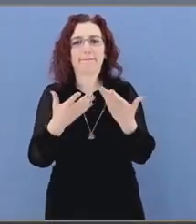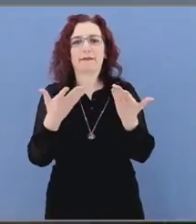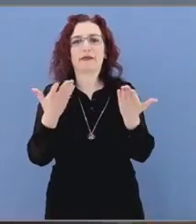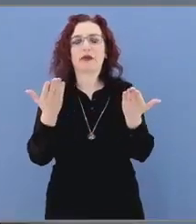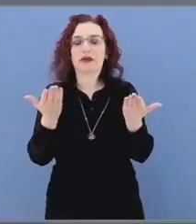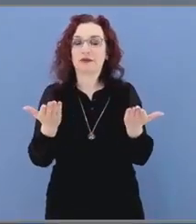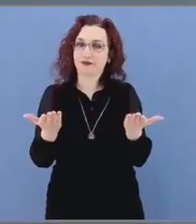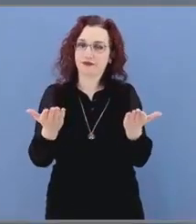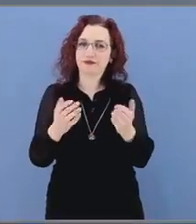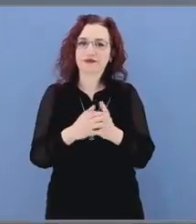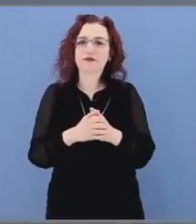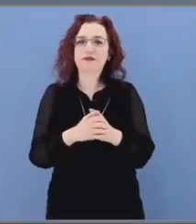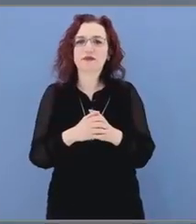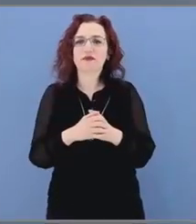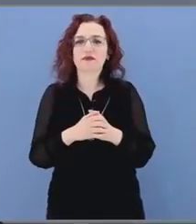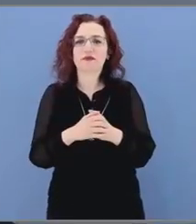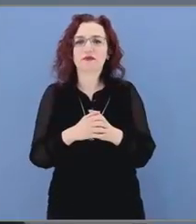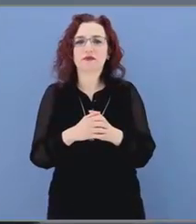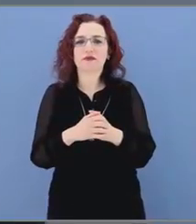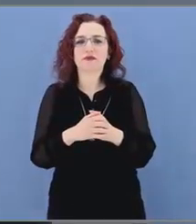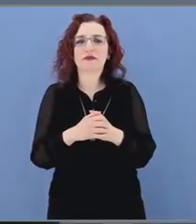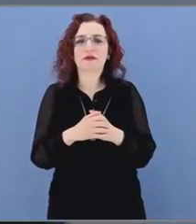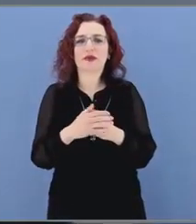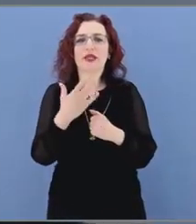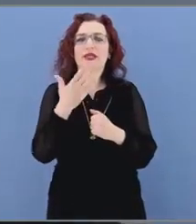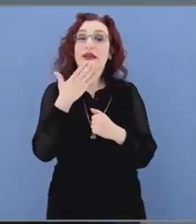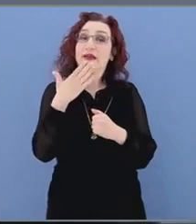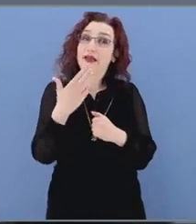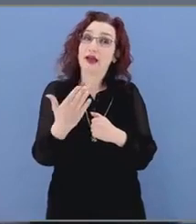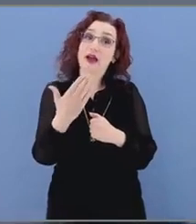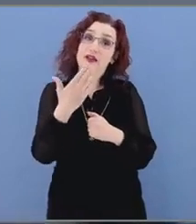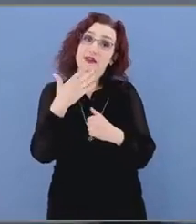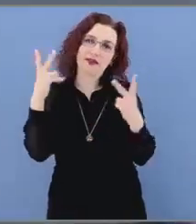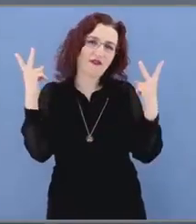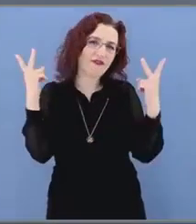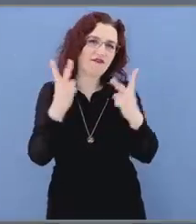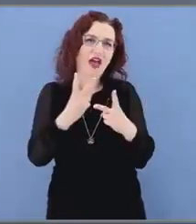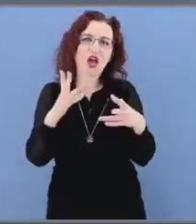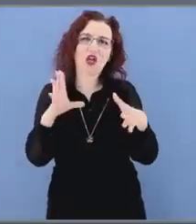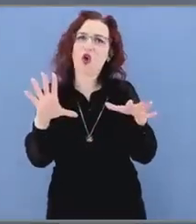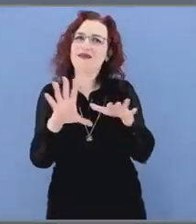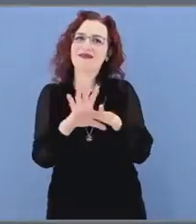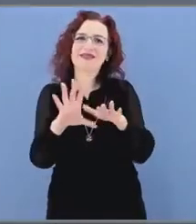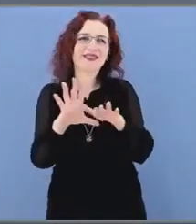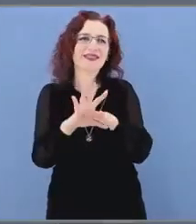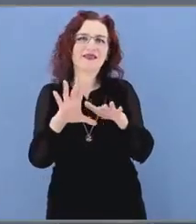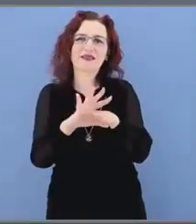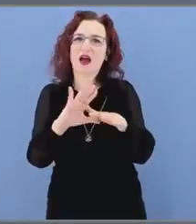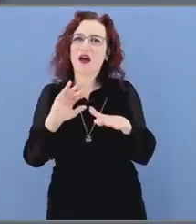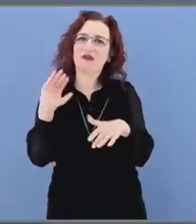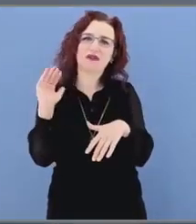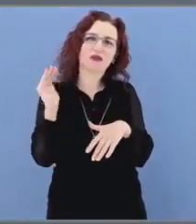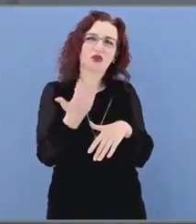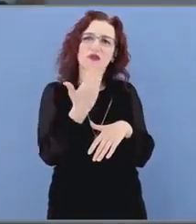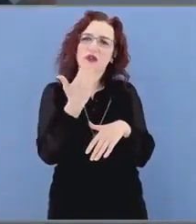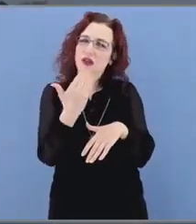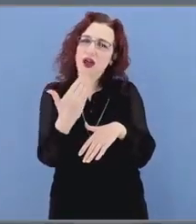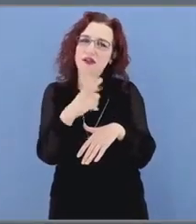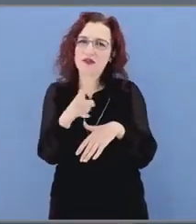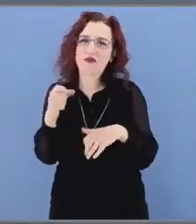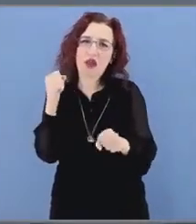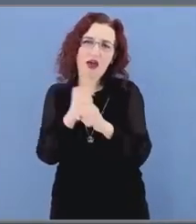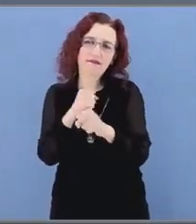Veramente, Andrea, grazie mille veramente, e a tutto lo staff dell'Ader per quello che stai facendo, che è una cosa grandiosa veramente. Io volevo, prima di dare la parola